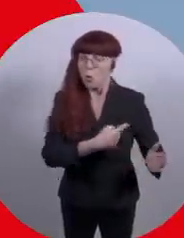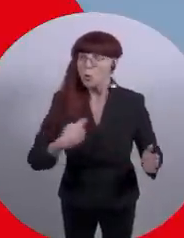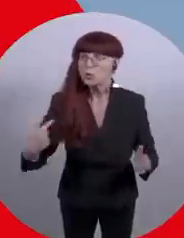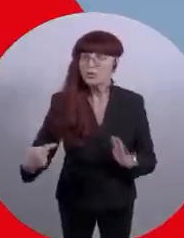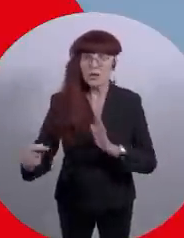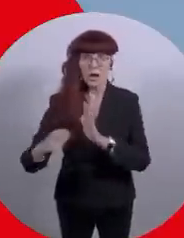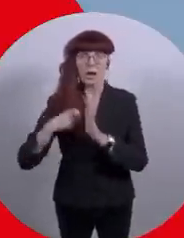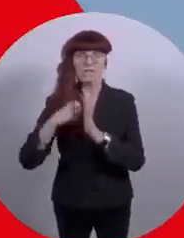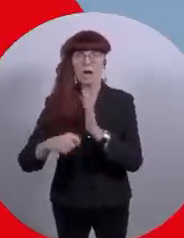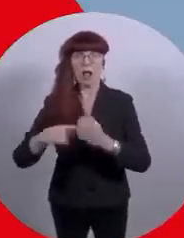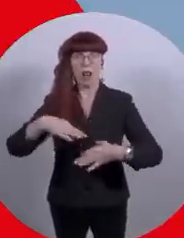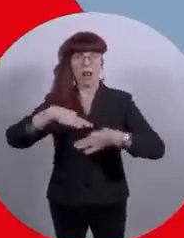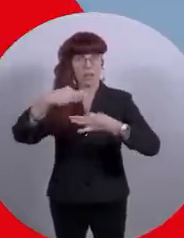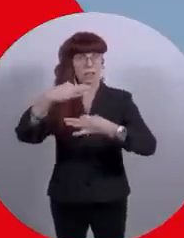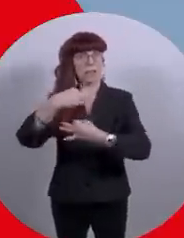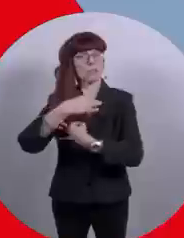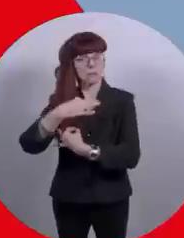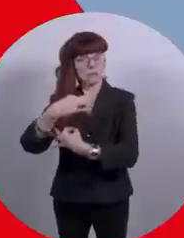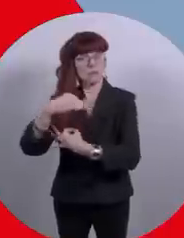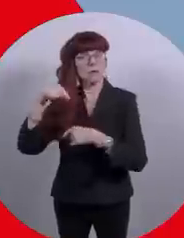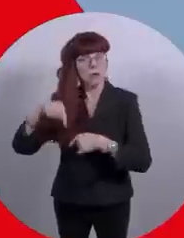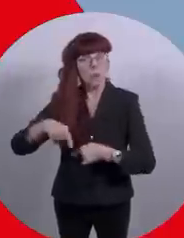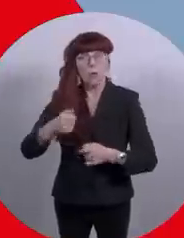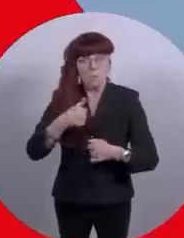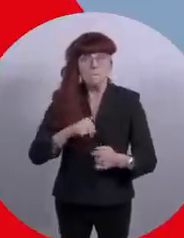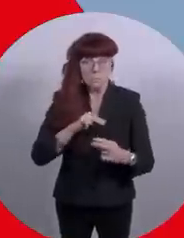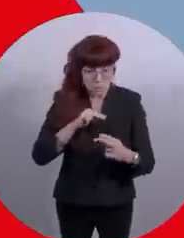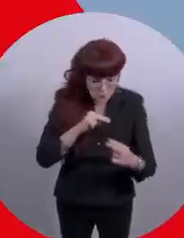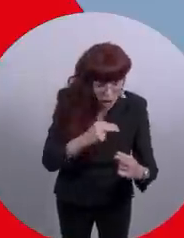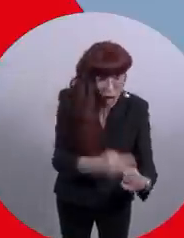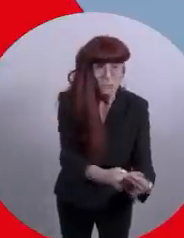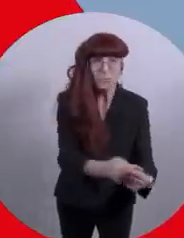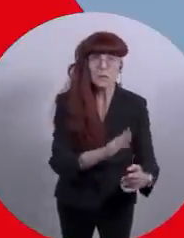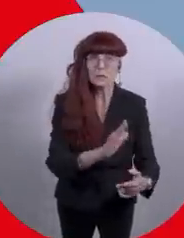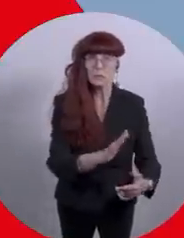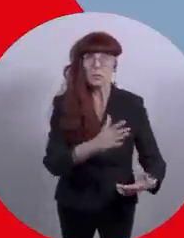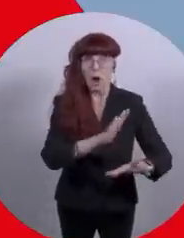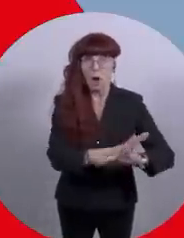wurden diesen Anspruch zu dienen